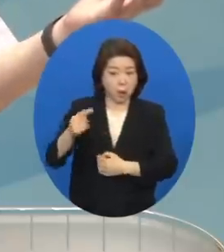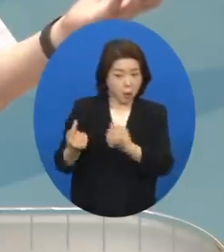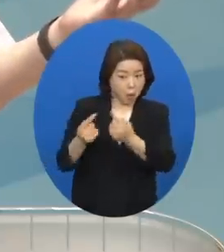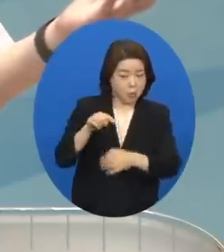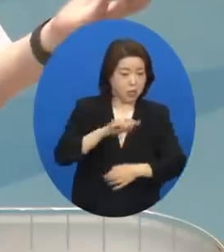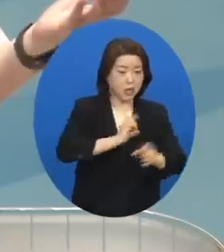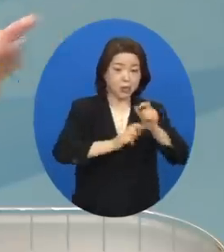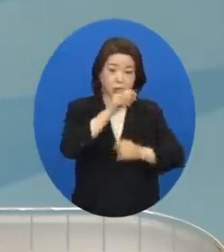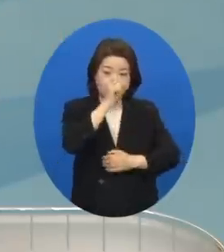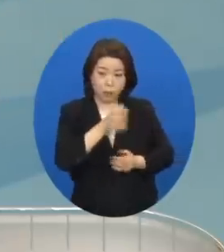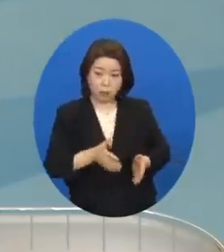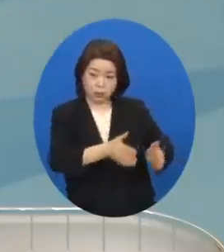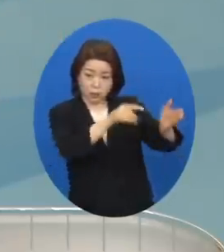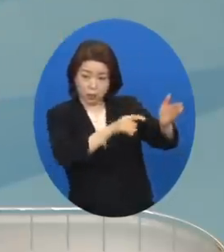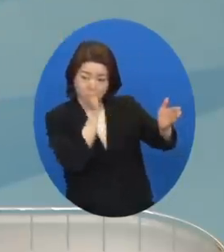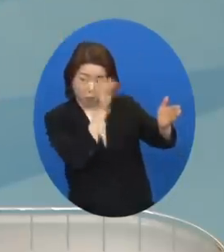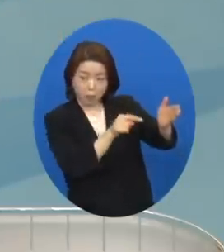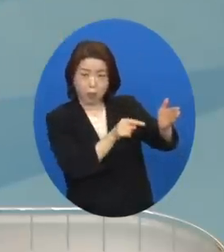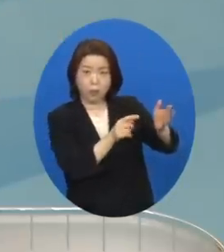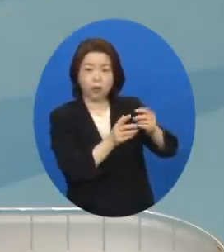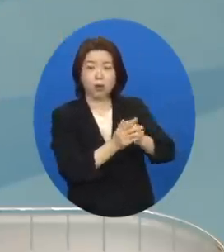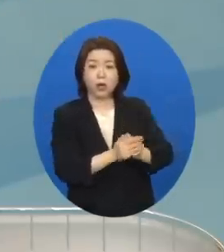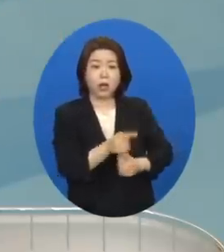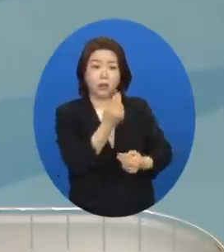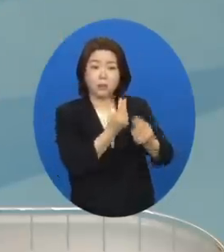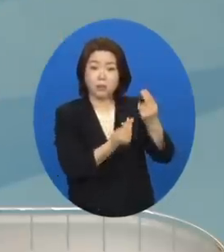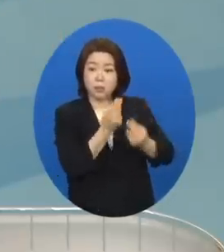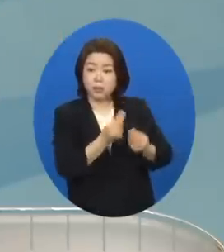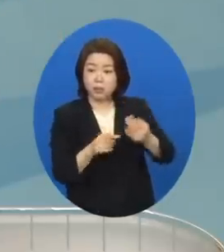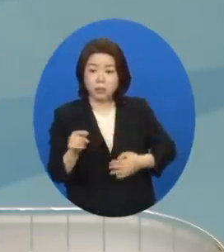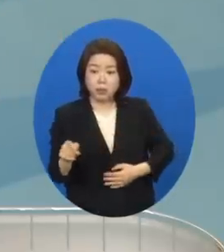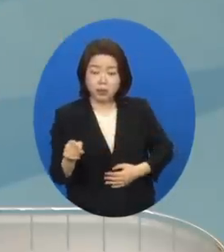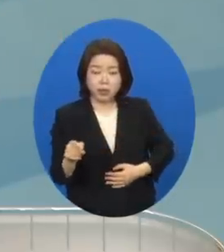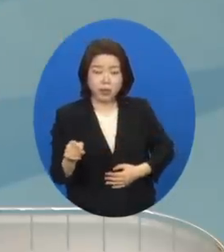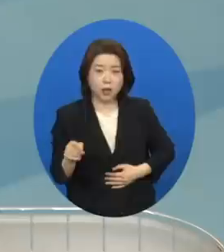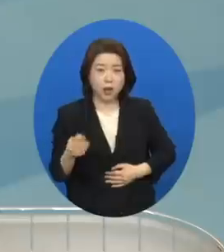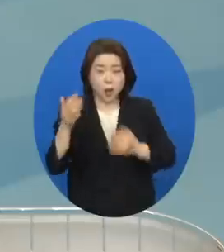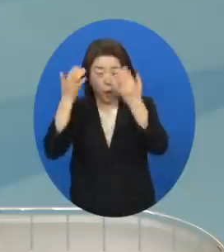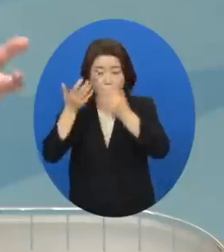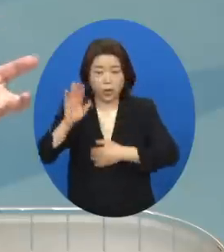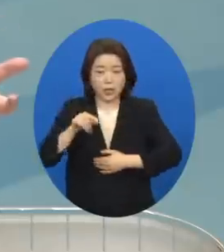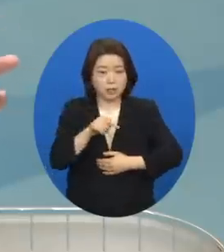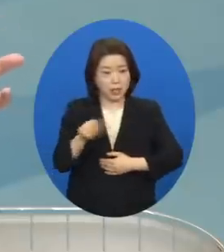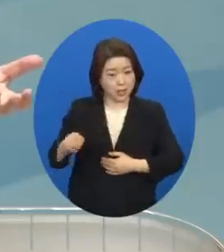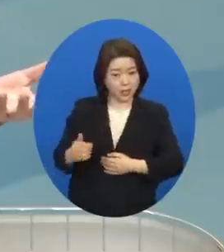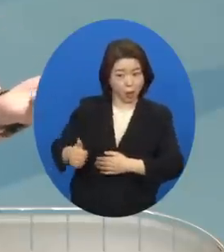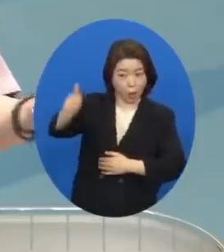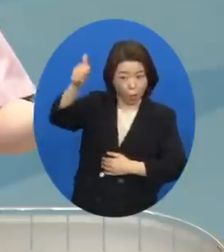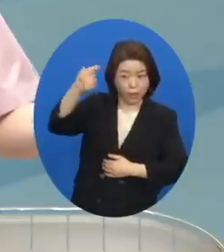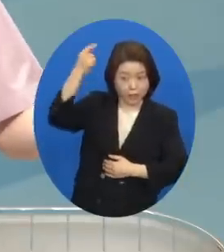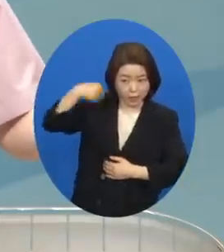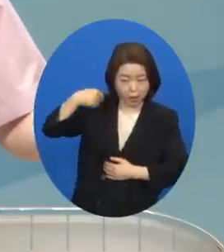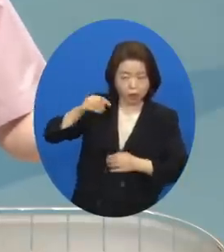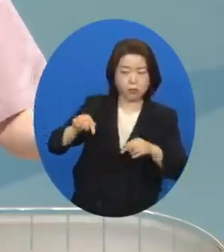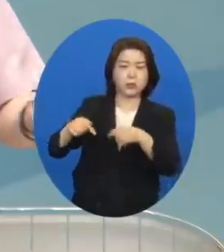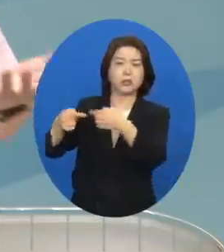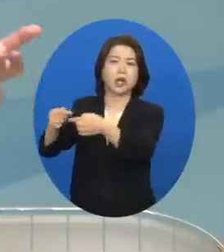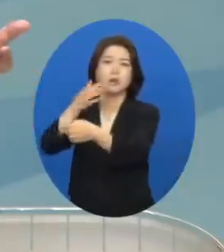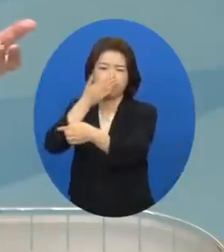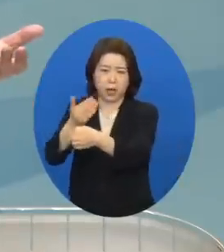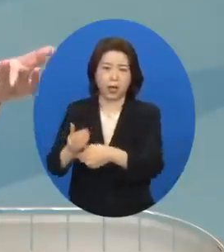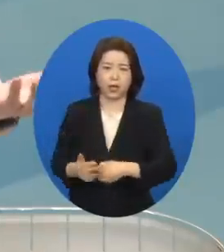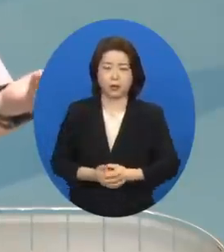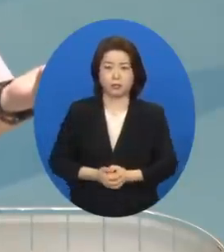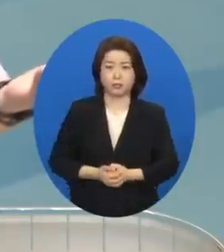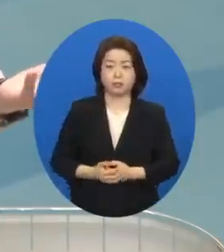보이면 비록 지금 고난의 길이라도 가지요. 여러분 예배 끝나고 이제